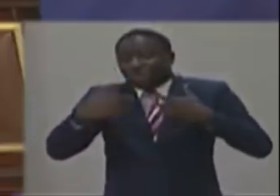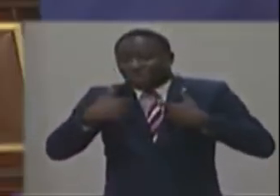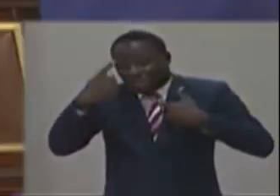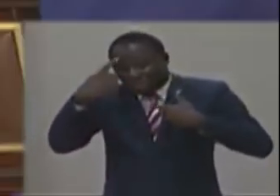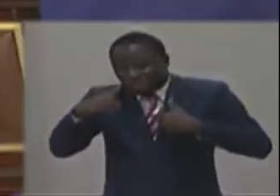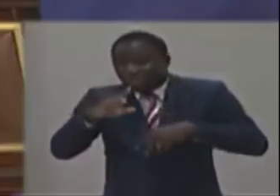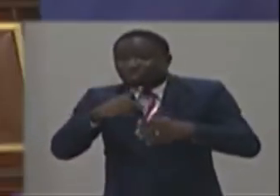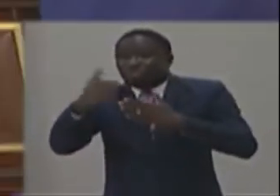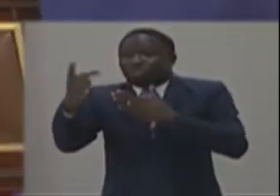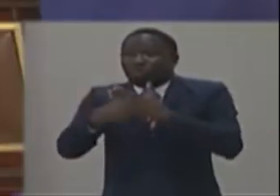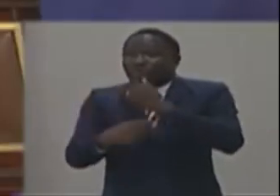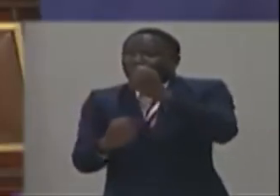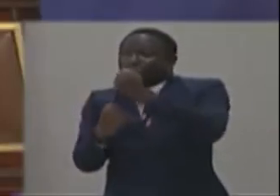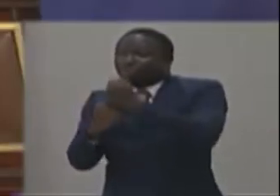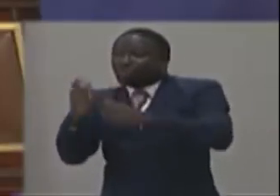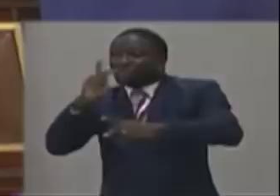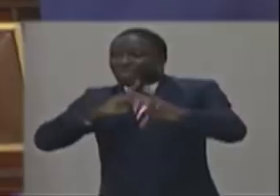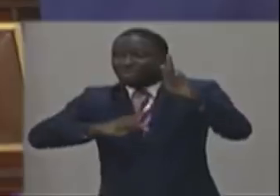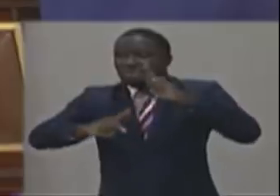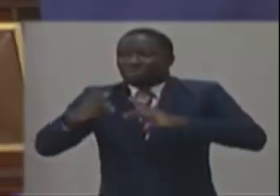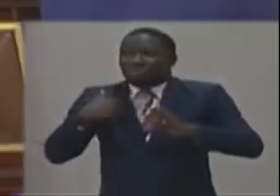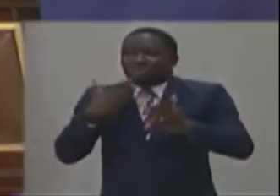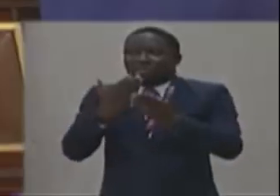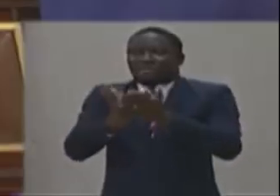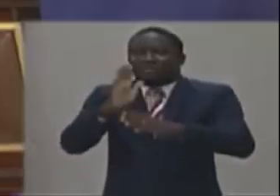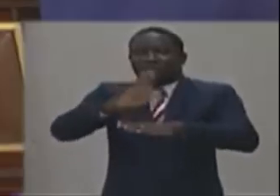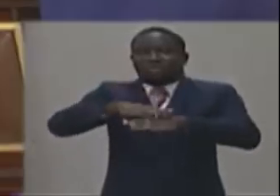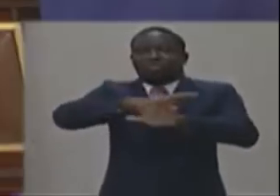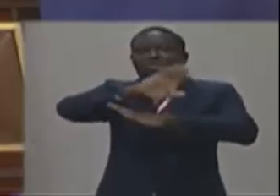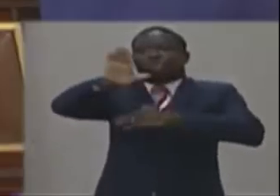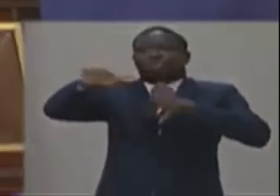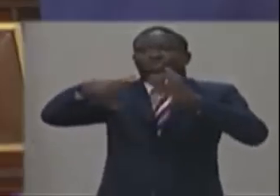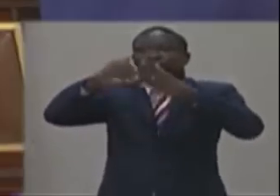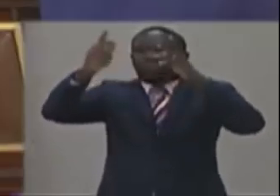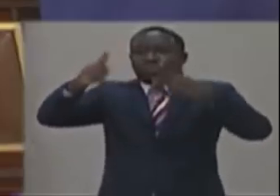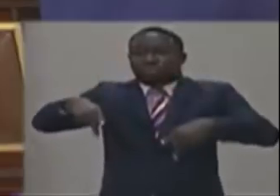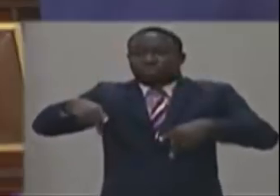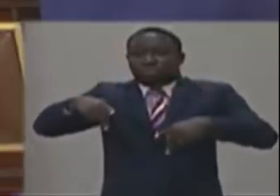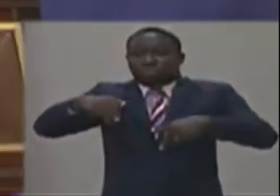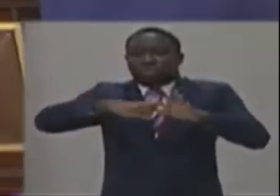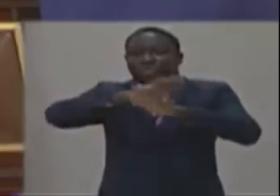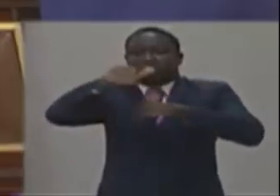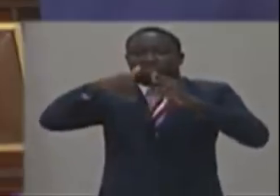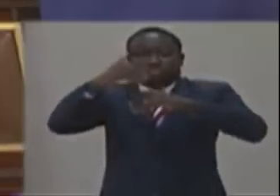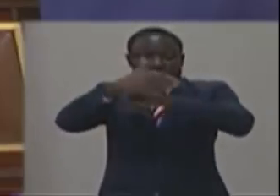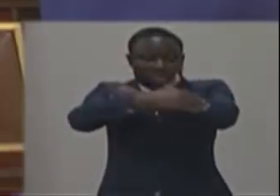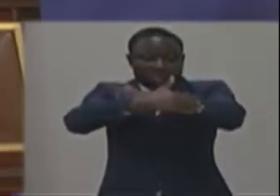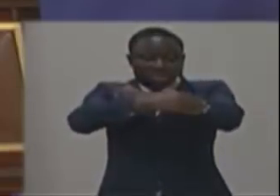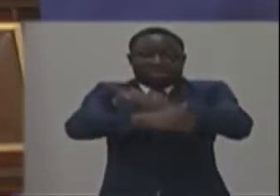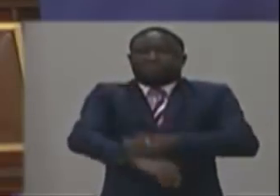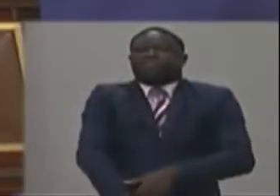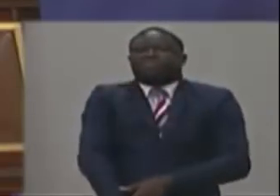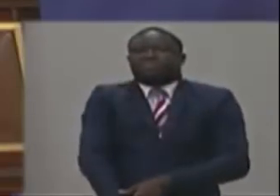pour le programme que le peuple arrive sur tout le monde dans tout le pays.